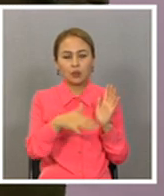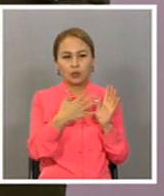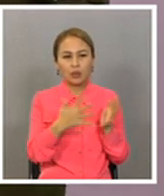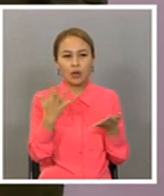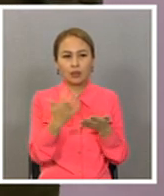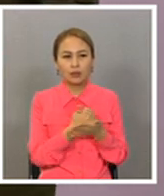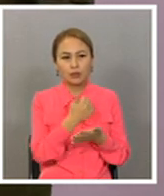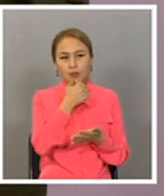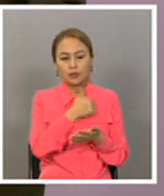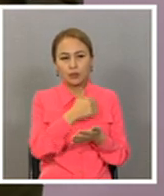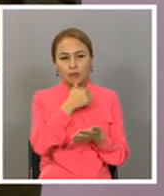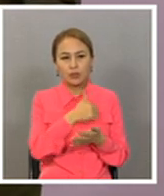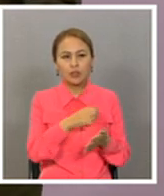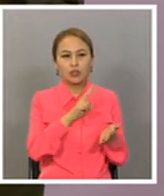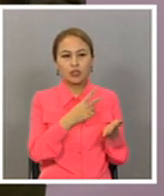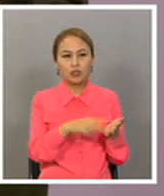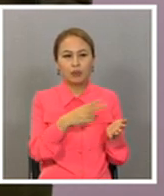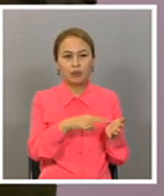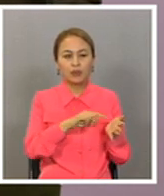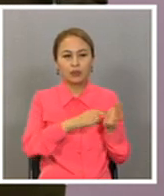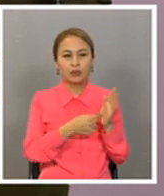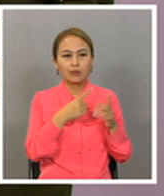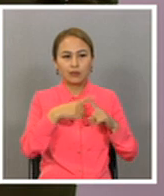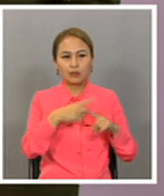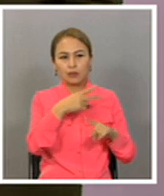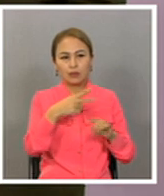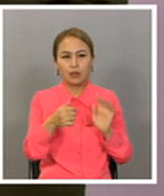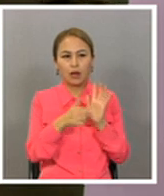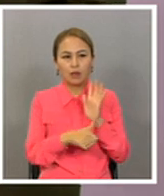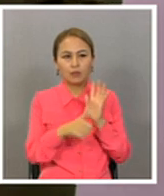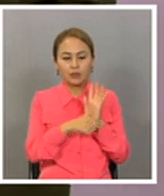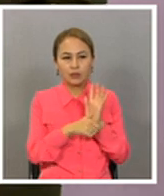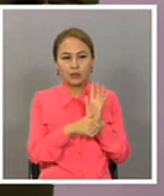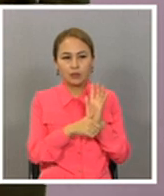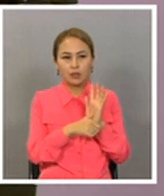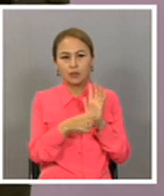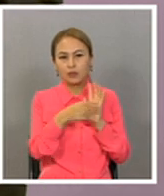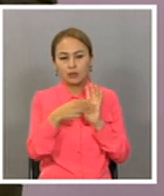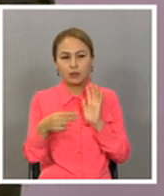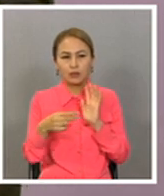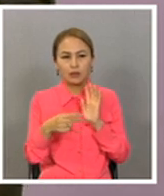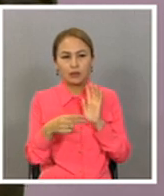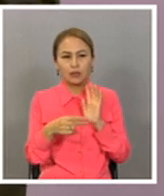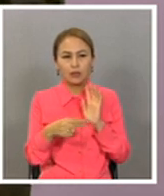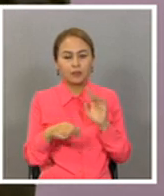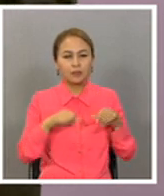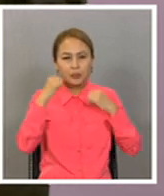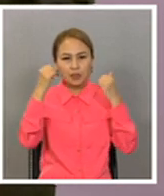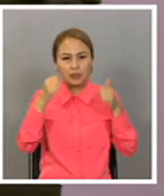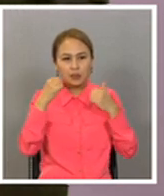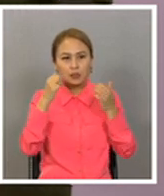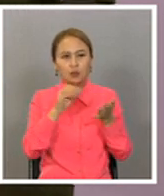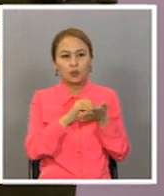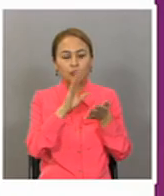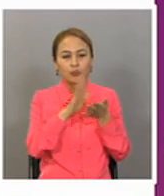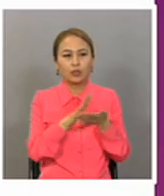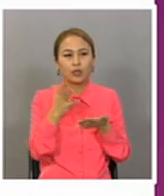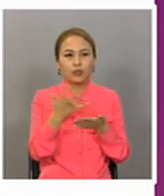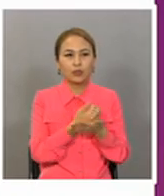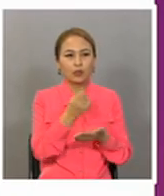анықтаймыз. 20 мен X-тің көбейтіндісі 60-қа тең. Белгісіз көбейткішті анықтау